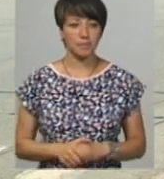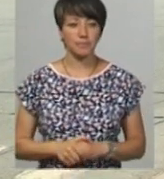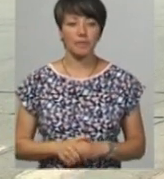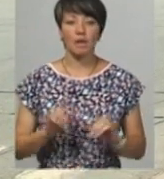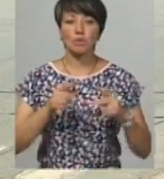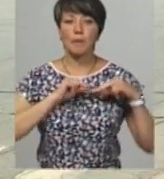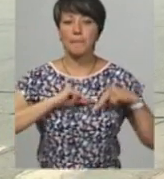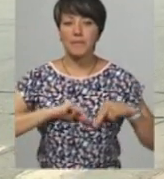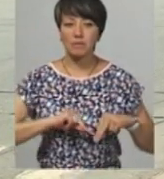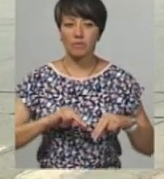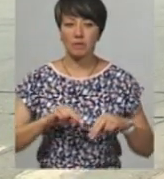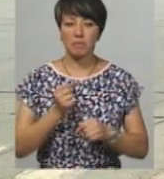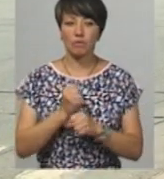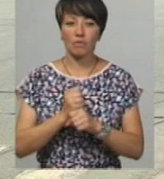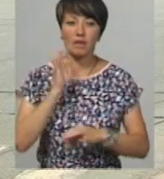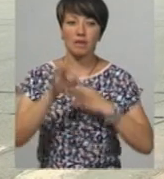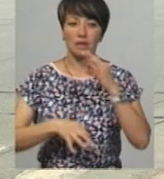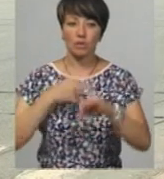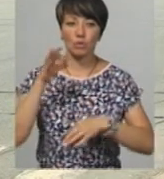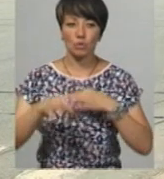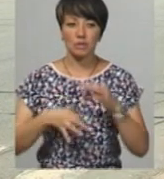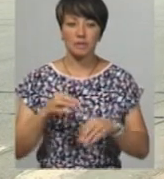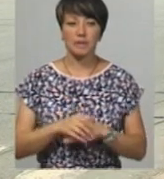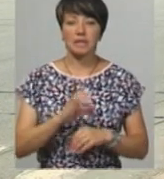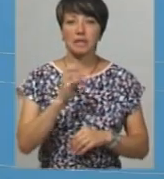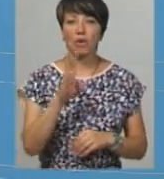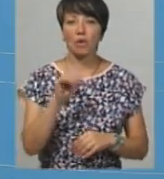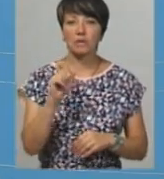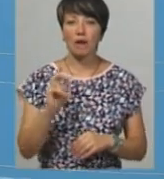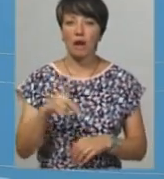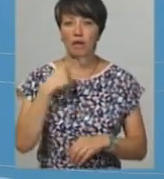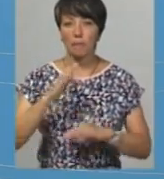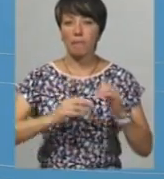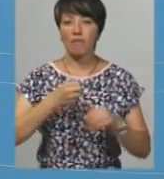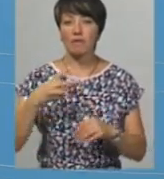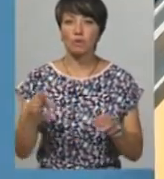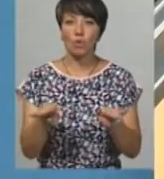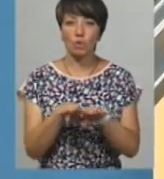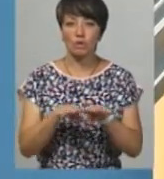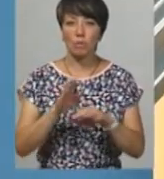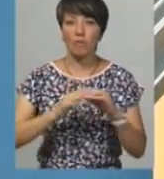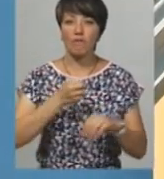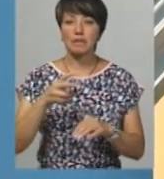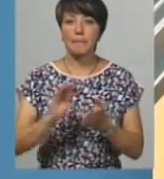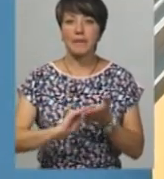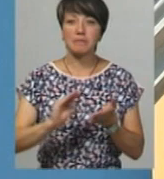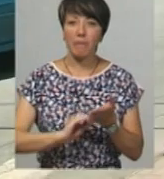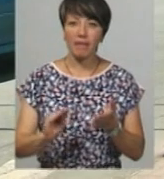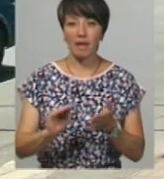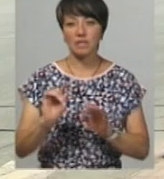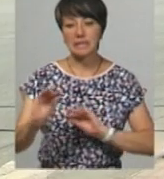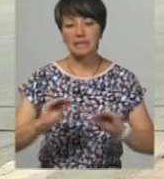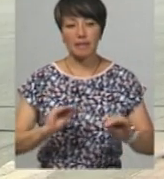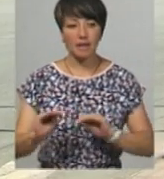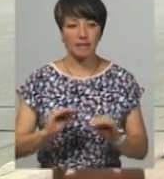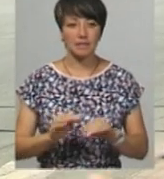дуже працьовита, він працював денно і ночно. Сергій Козак каже, професія архітектора схожа до професії письменника чи сценариста.